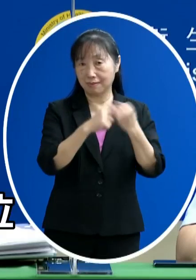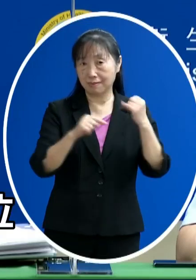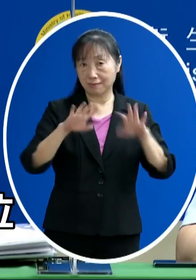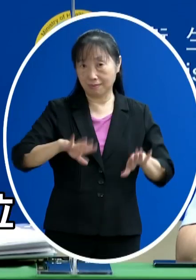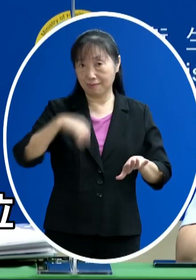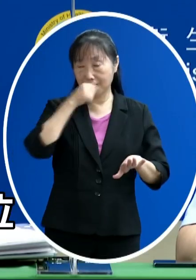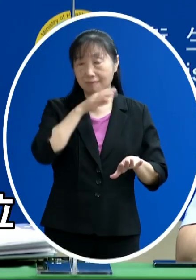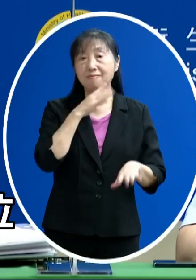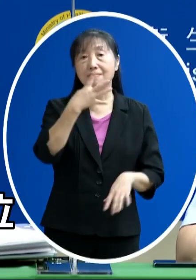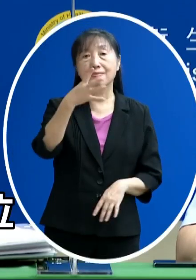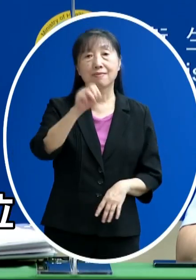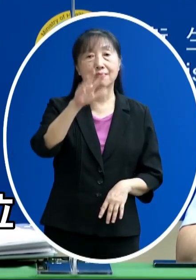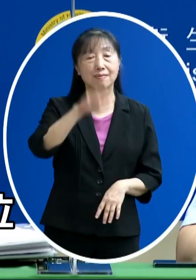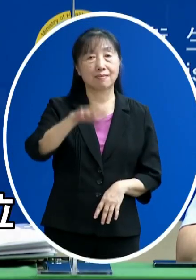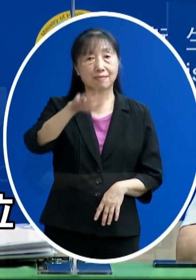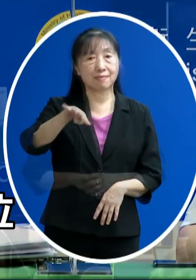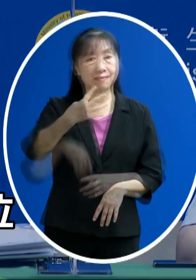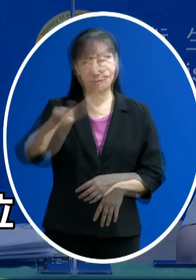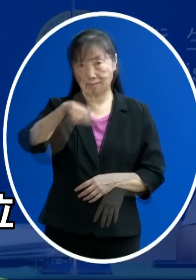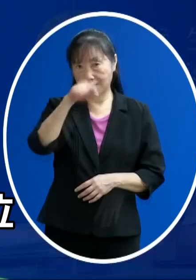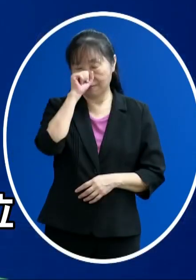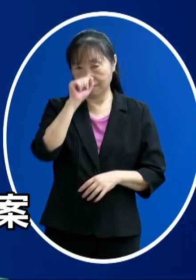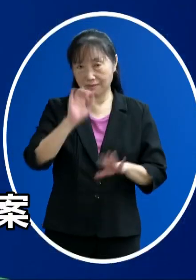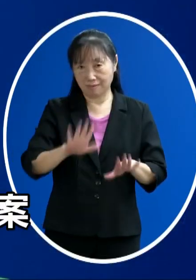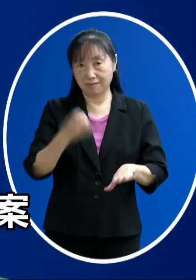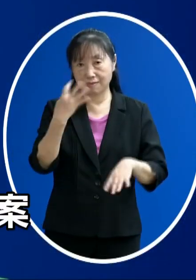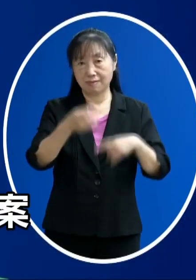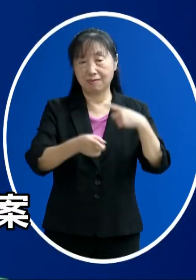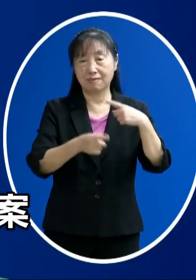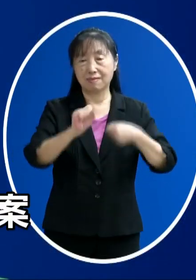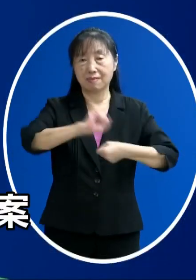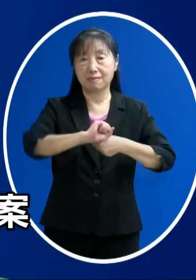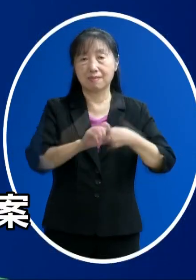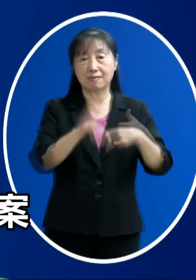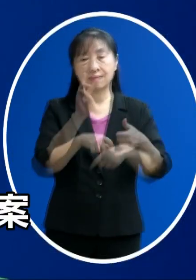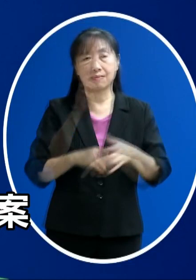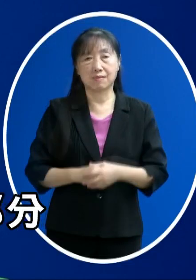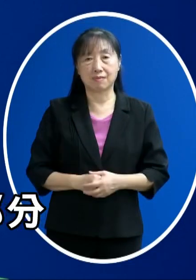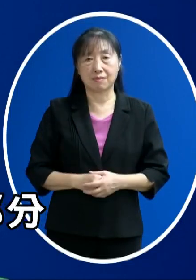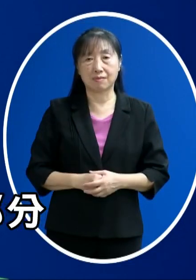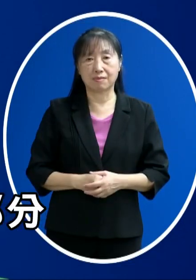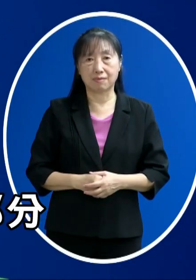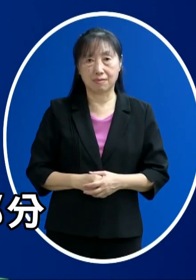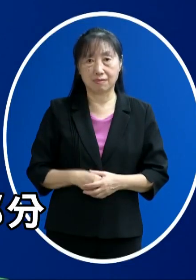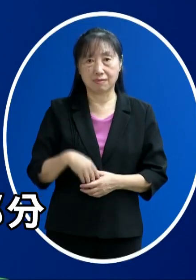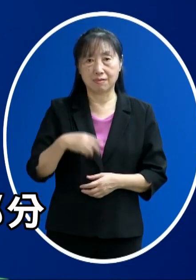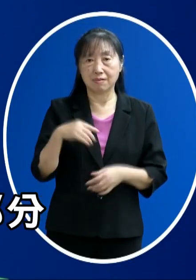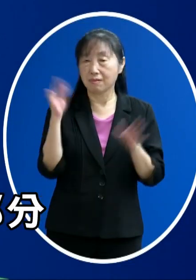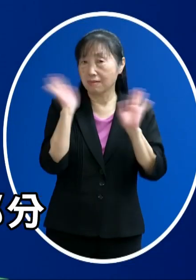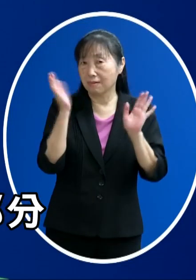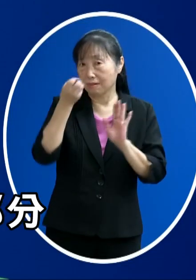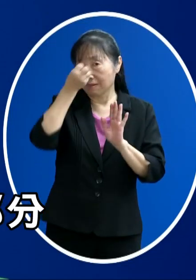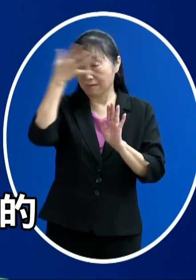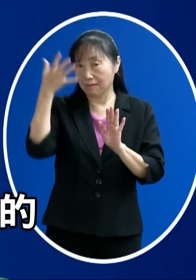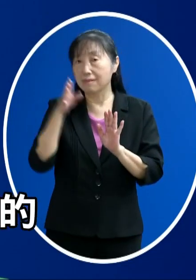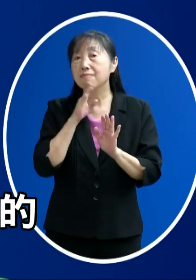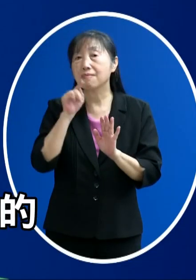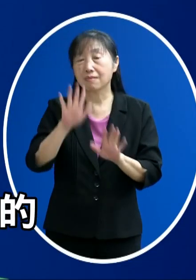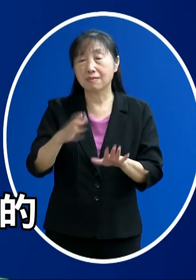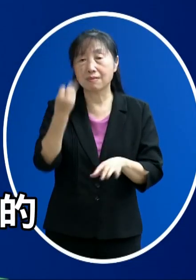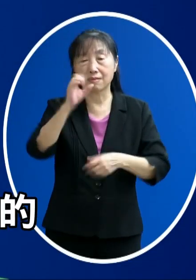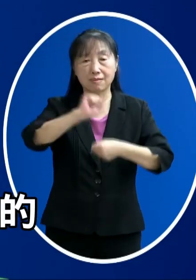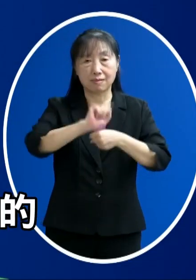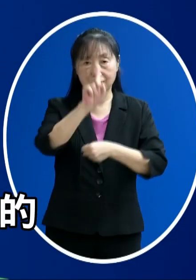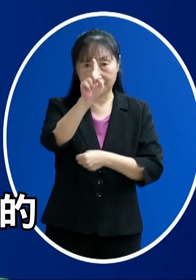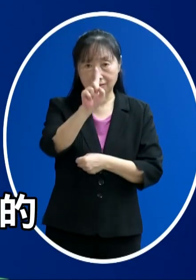本土病例数有48421位， 今天新增38例的死亡个案。另外在儿童青少年部分，今天是有新